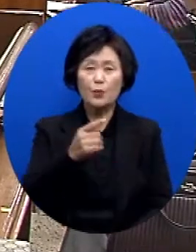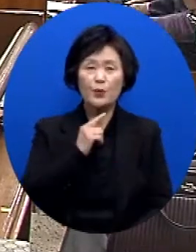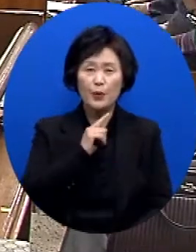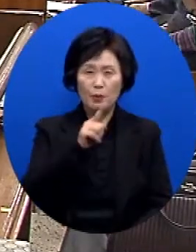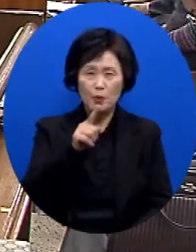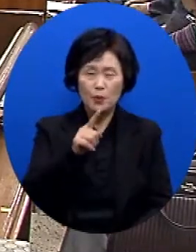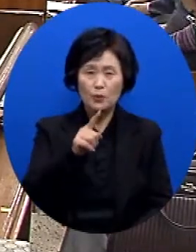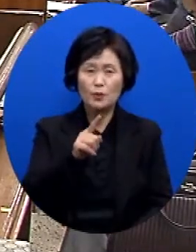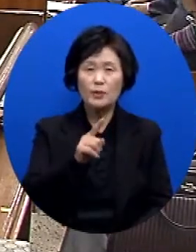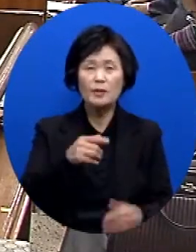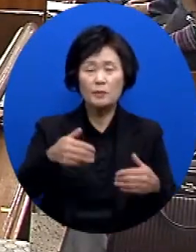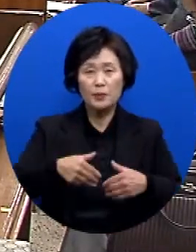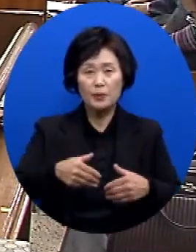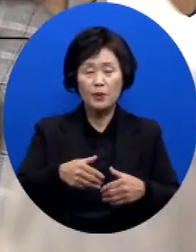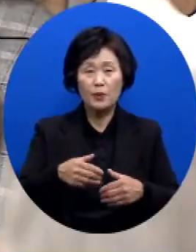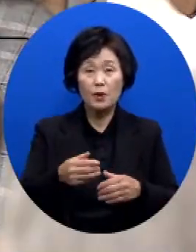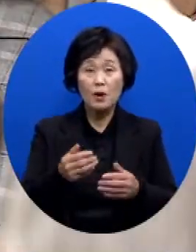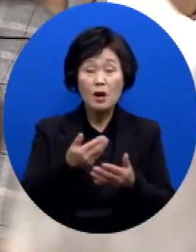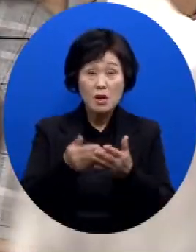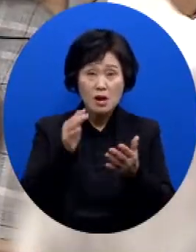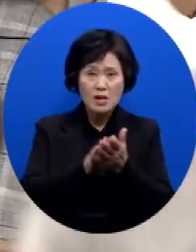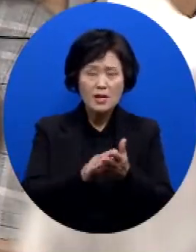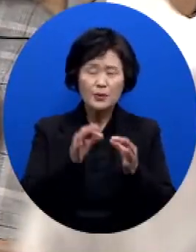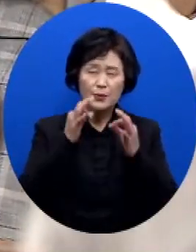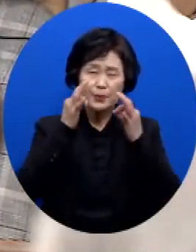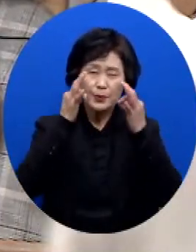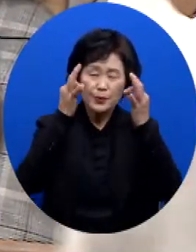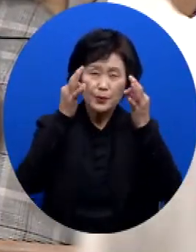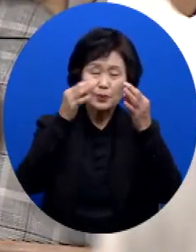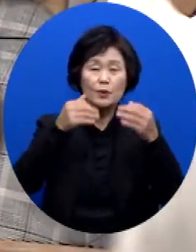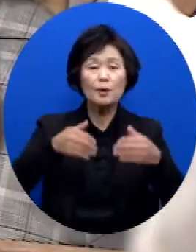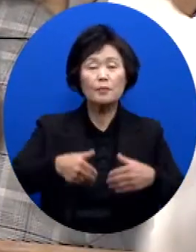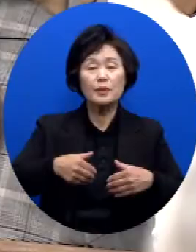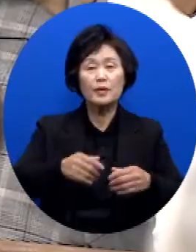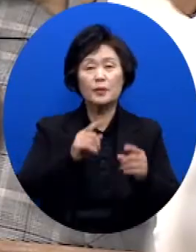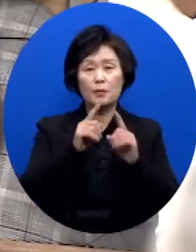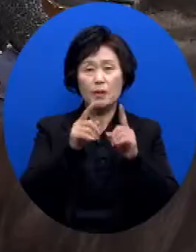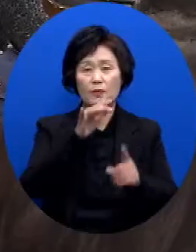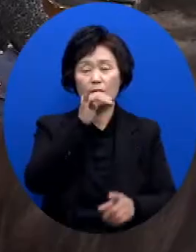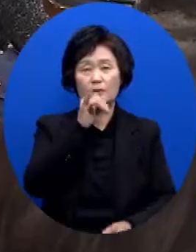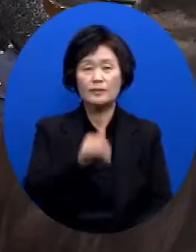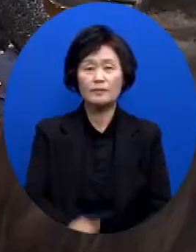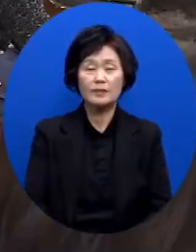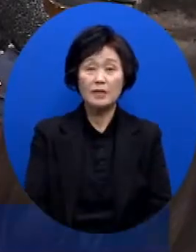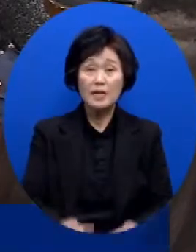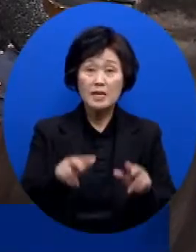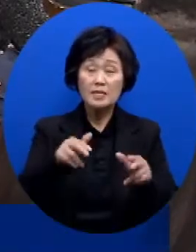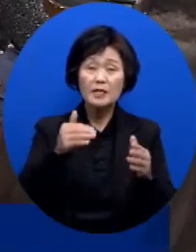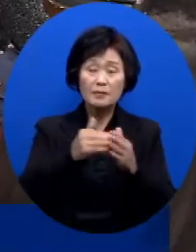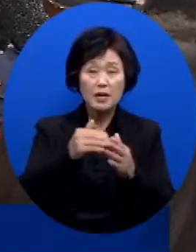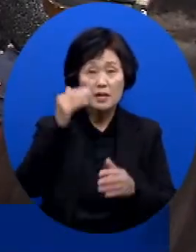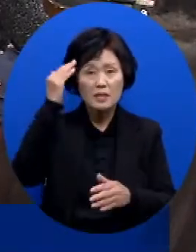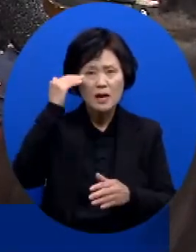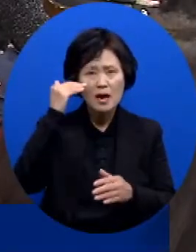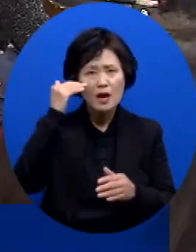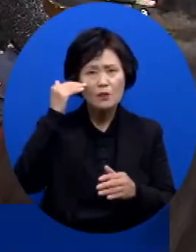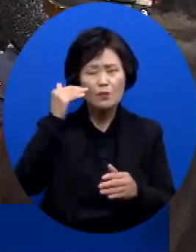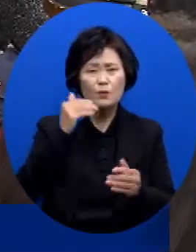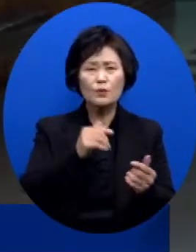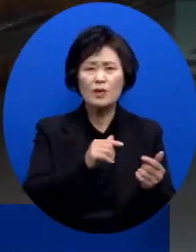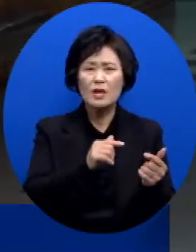인식을 개선하기 위한 노력도 절실하다고 목회자들은 강조합니다. 지금까지도 한국 여러